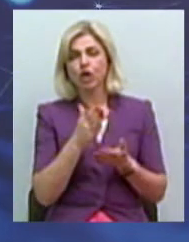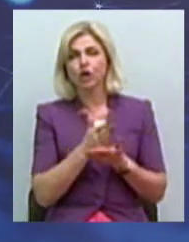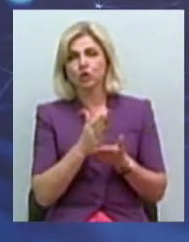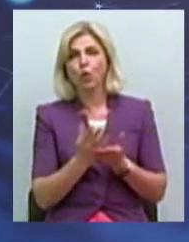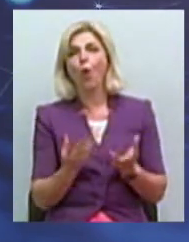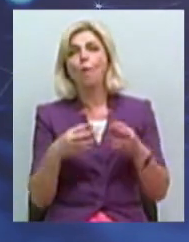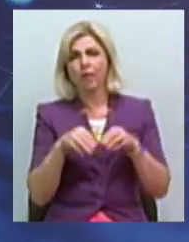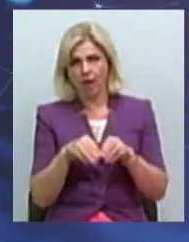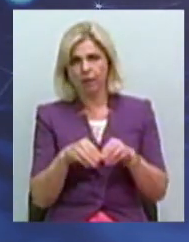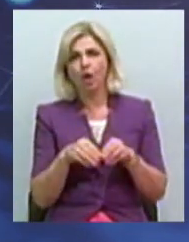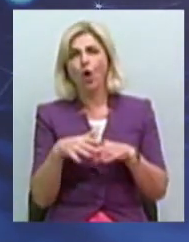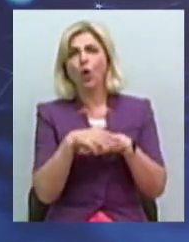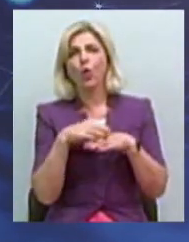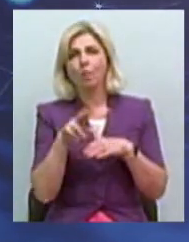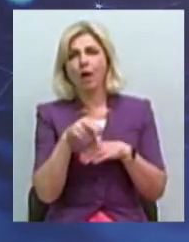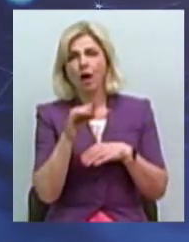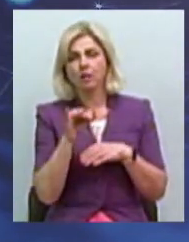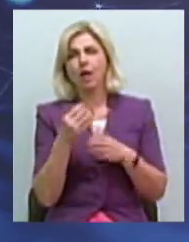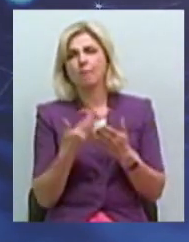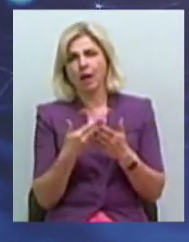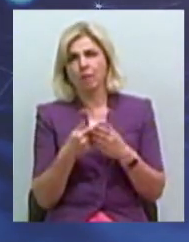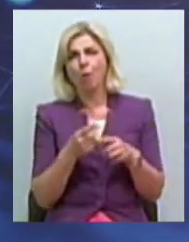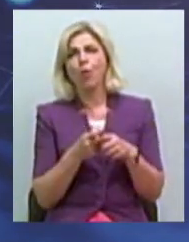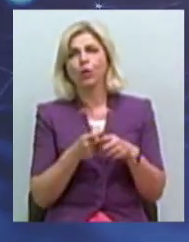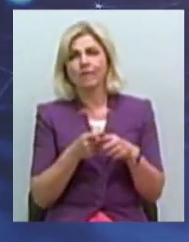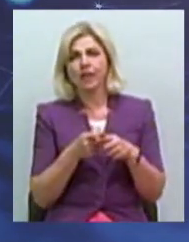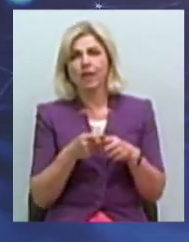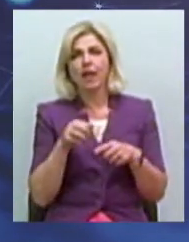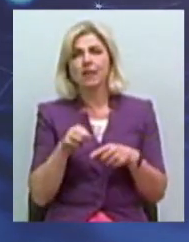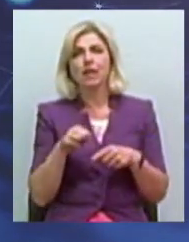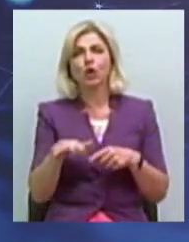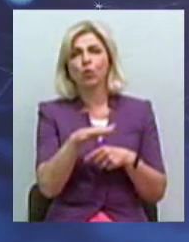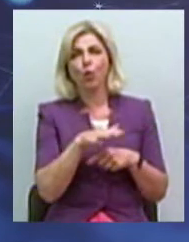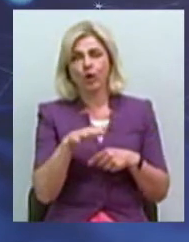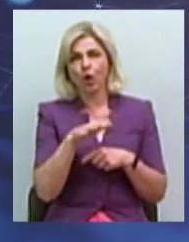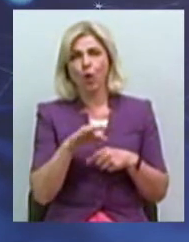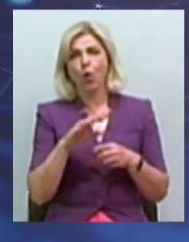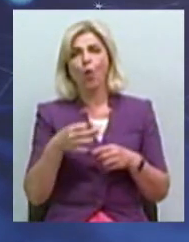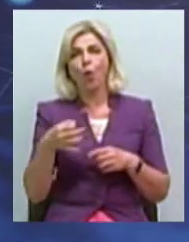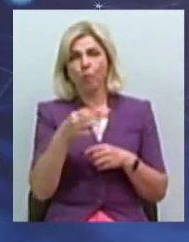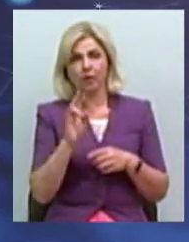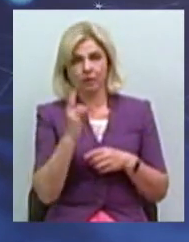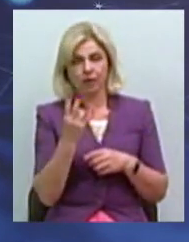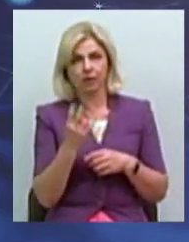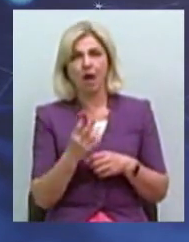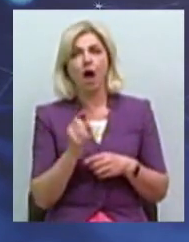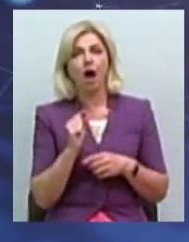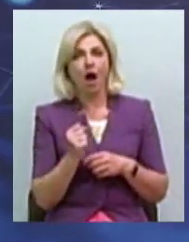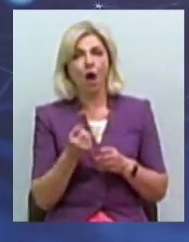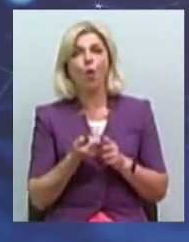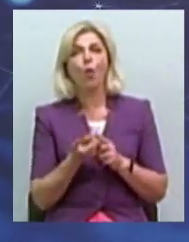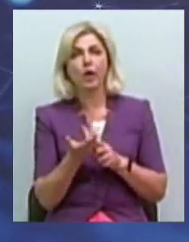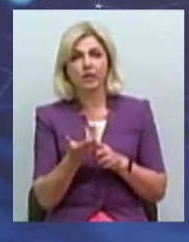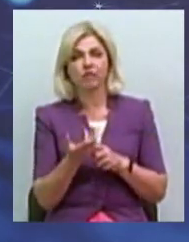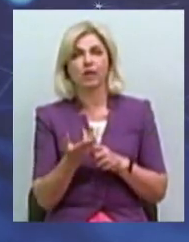громад практично половина території області. Так. 49,54%. При цьому кількість населення в